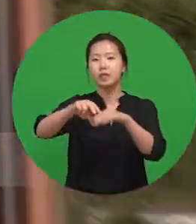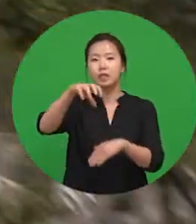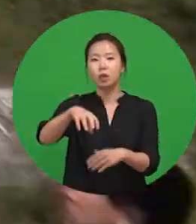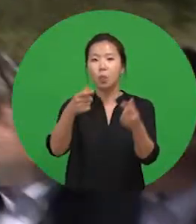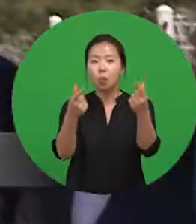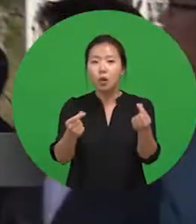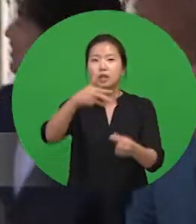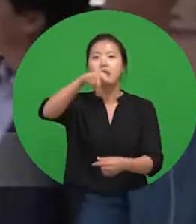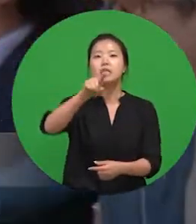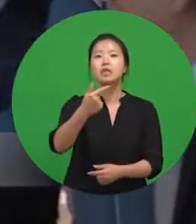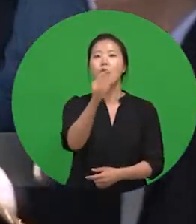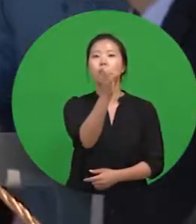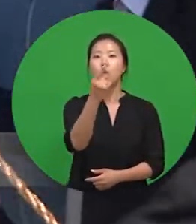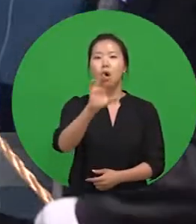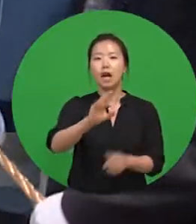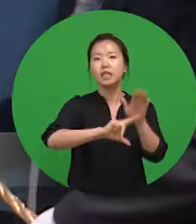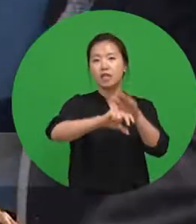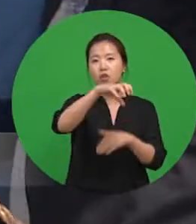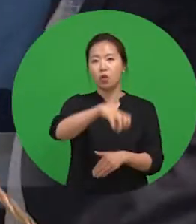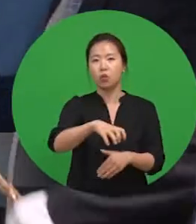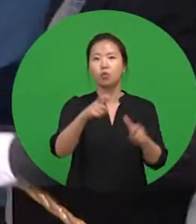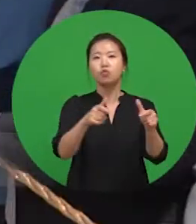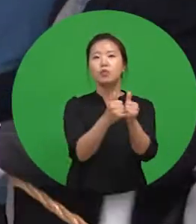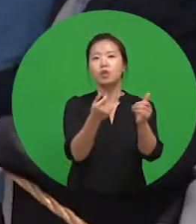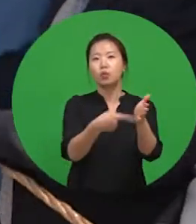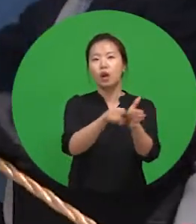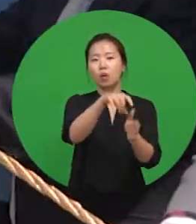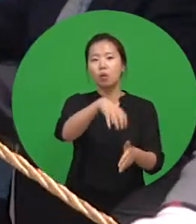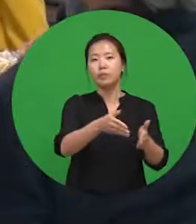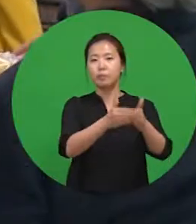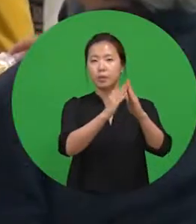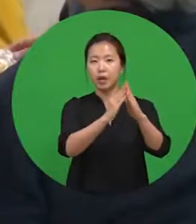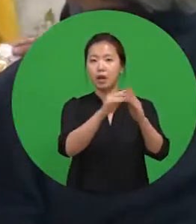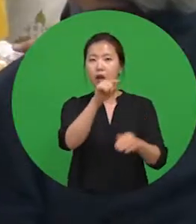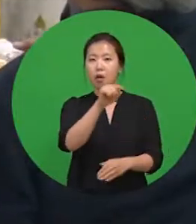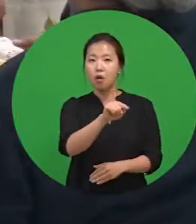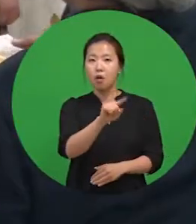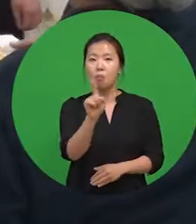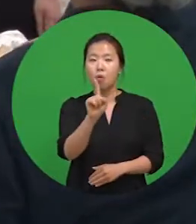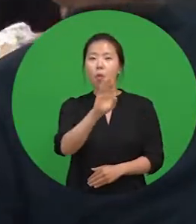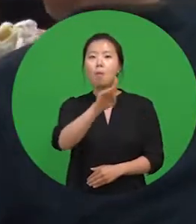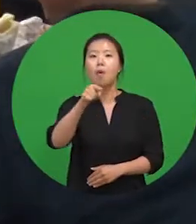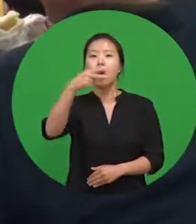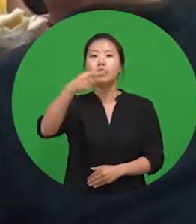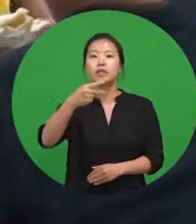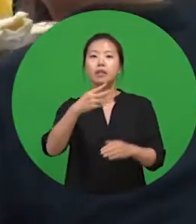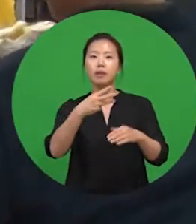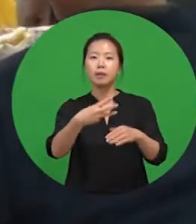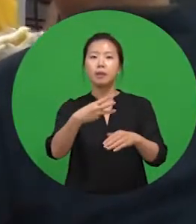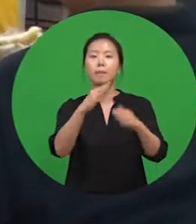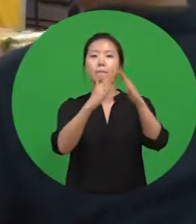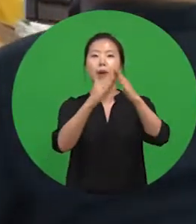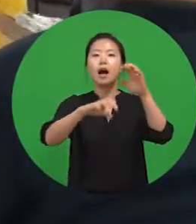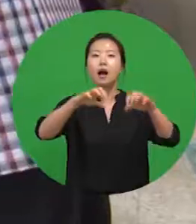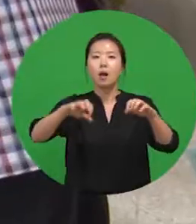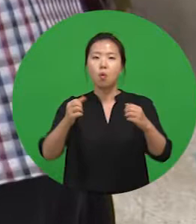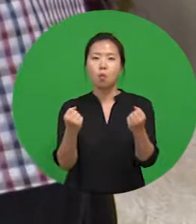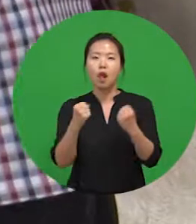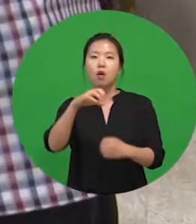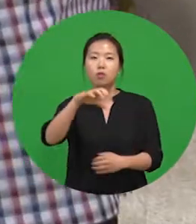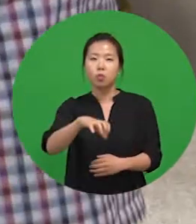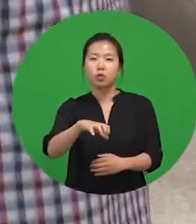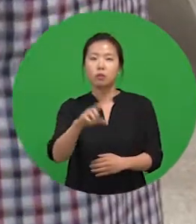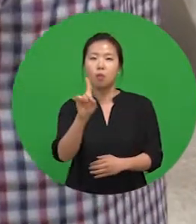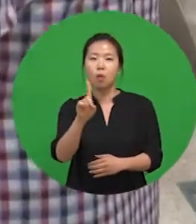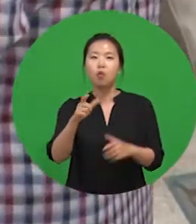신도림역에 이어 천왕역에도 주민 공간이 생겼습니다. 천왕역사의 주민 공간인 버들마을 활력소는 주민 문화